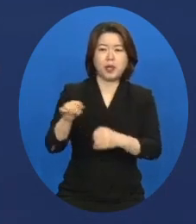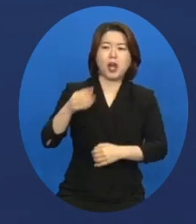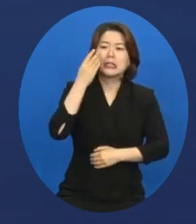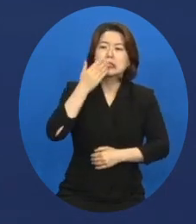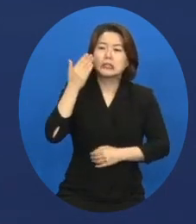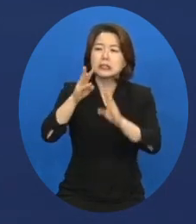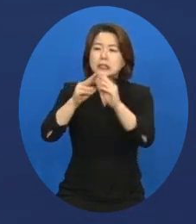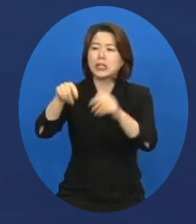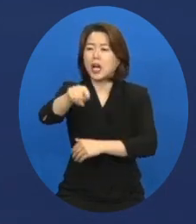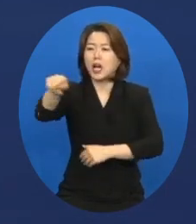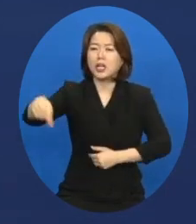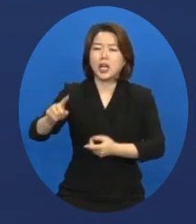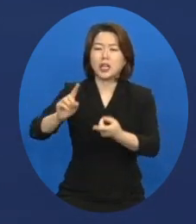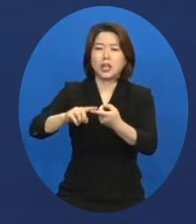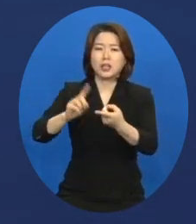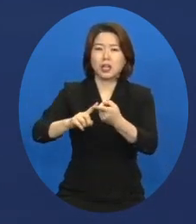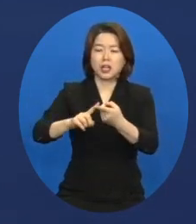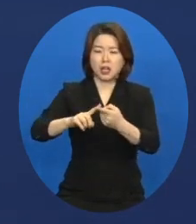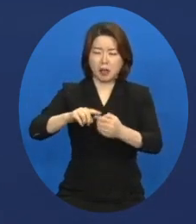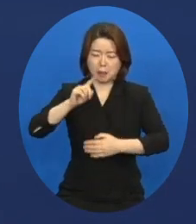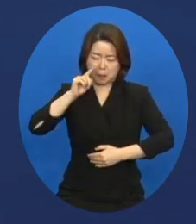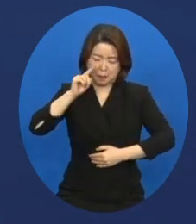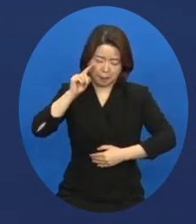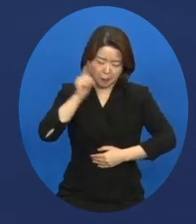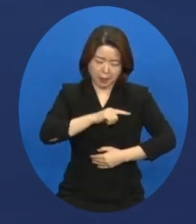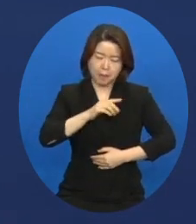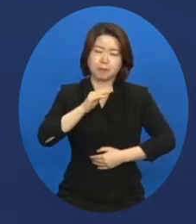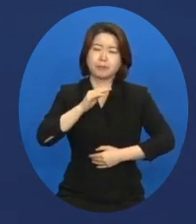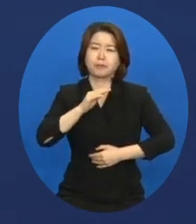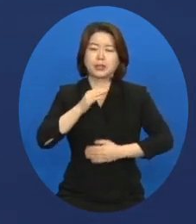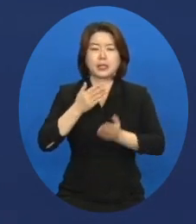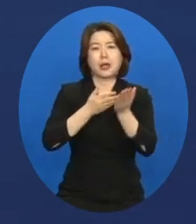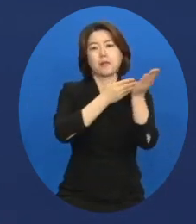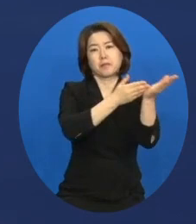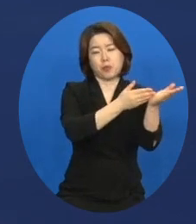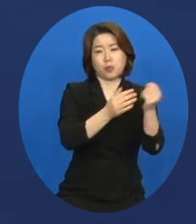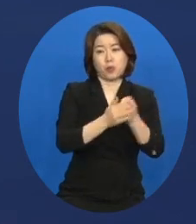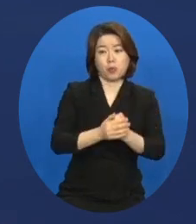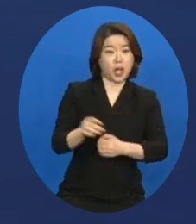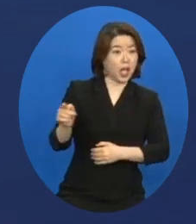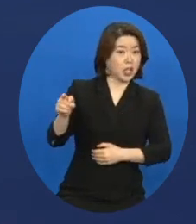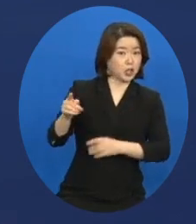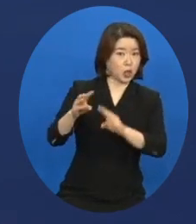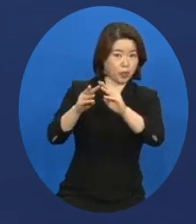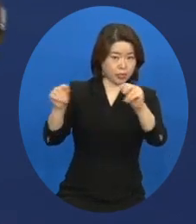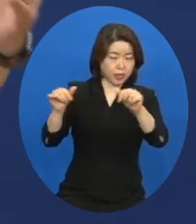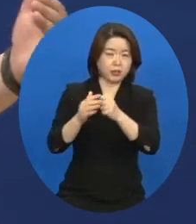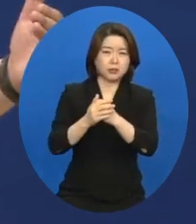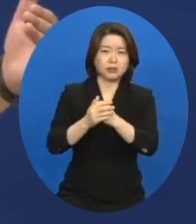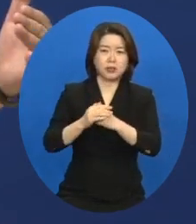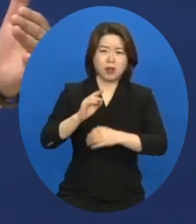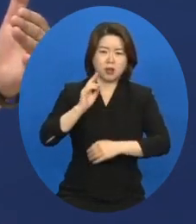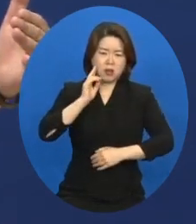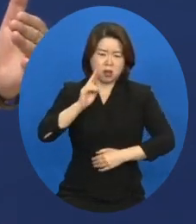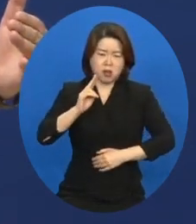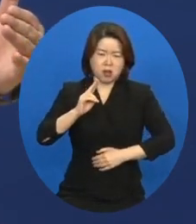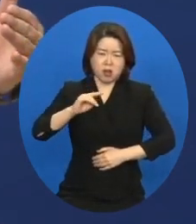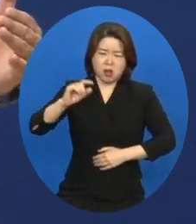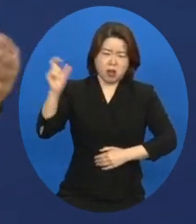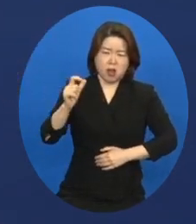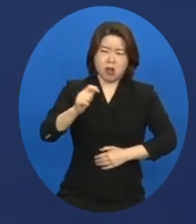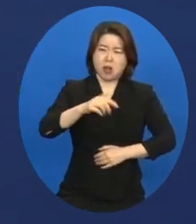땅에 대하여 악평을 하는 보고를 했습니다. 그 땅은 아주 강대한 성읍이